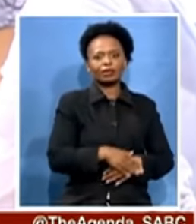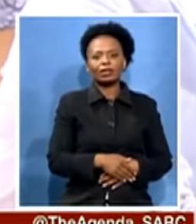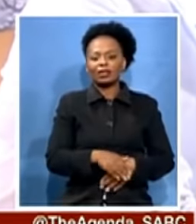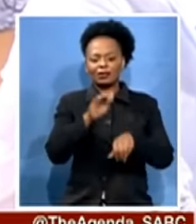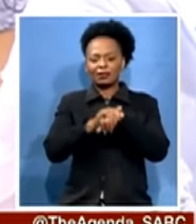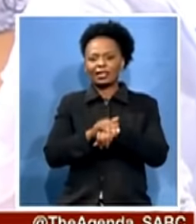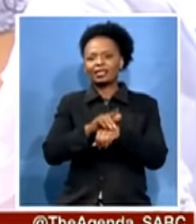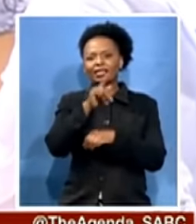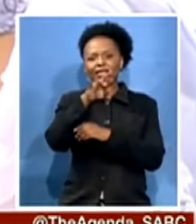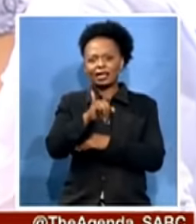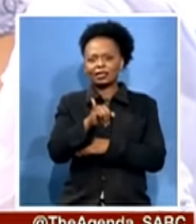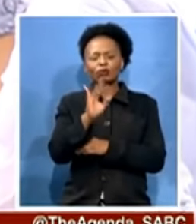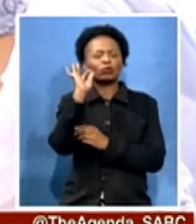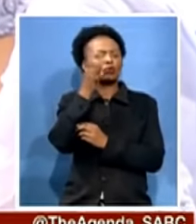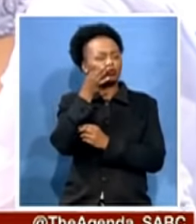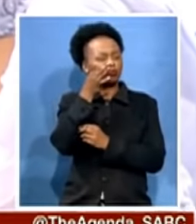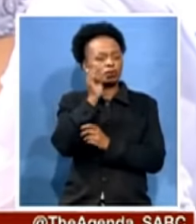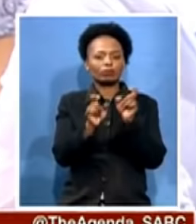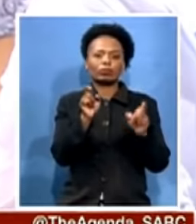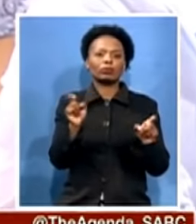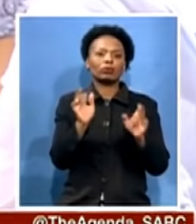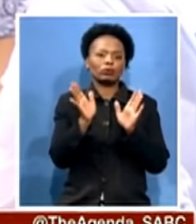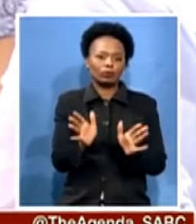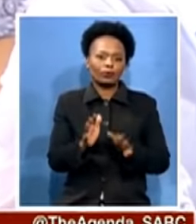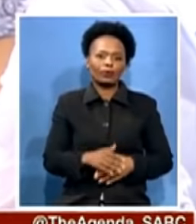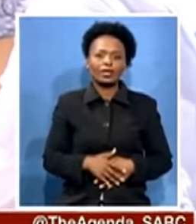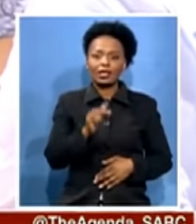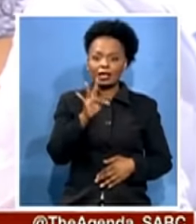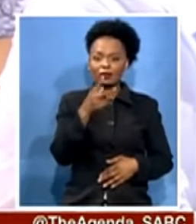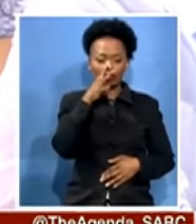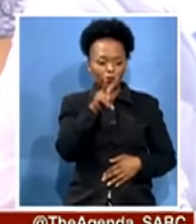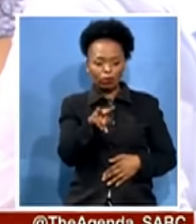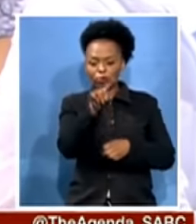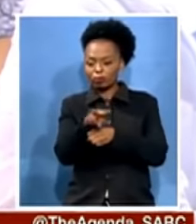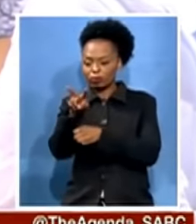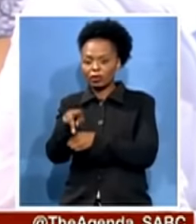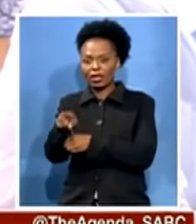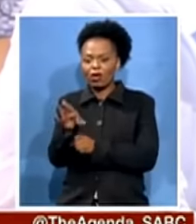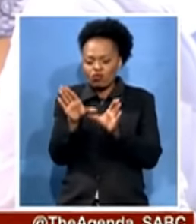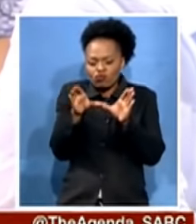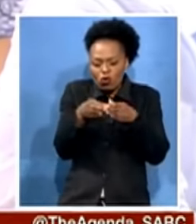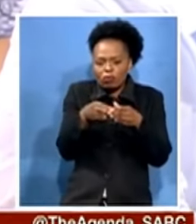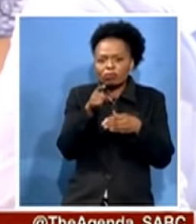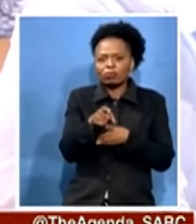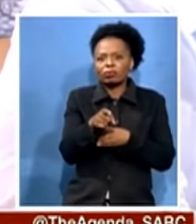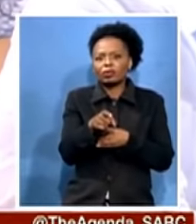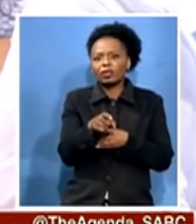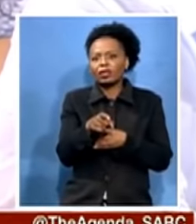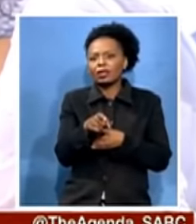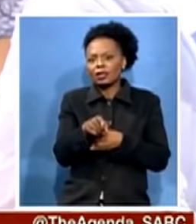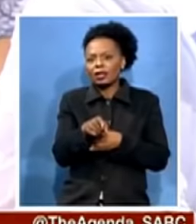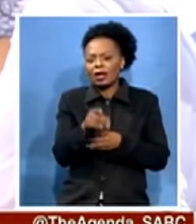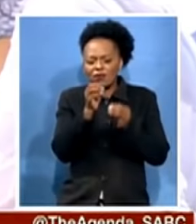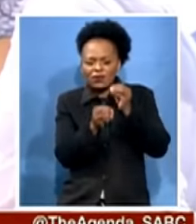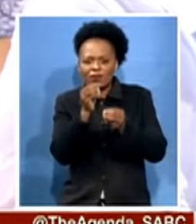Uma ungaphuma ubuke la esangweni likaLindani amatshe afakelwe lapho enziwa izandla zikaLindani. uLindani